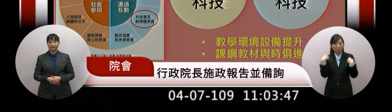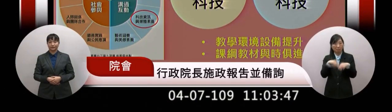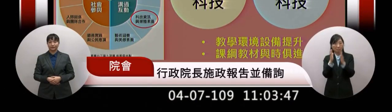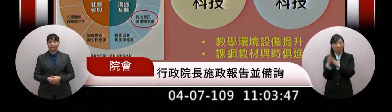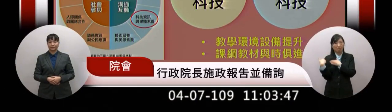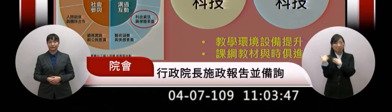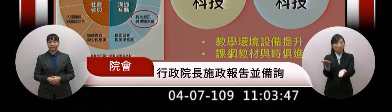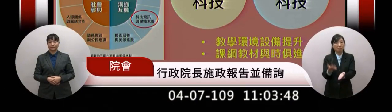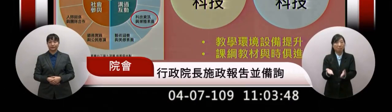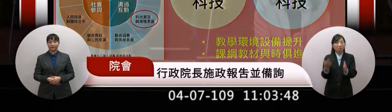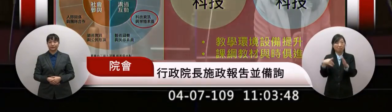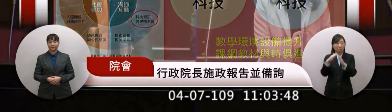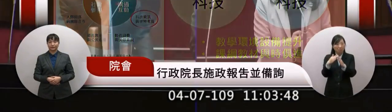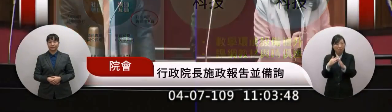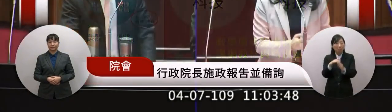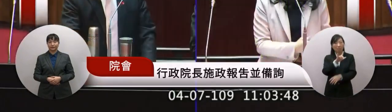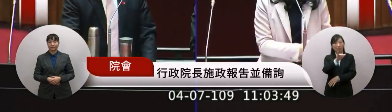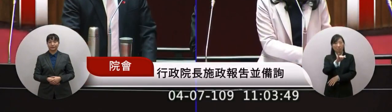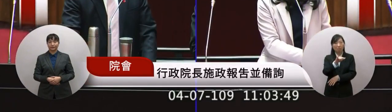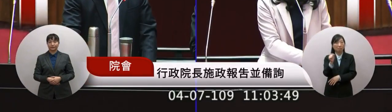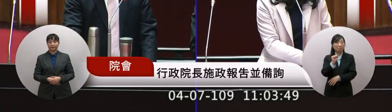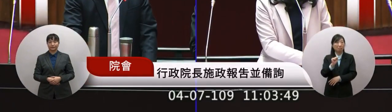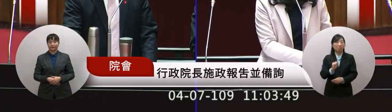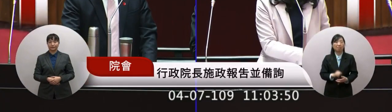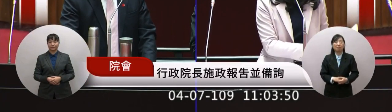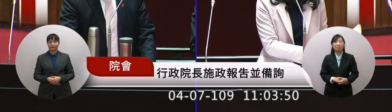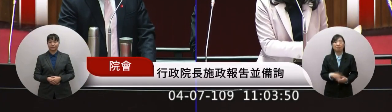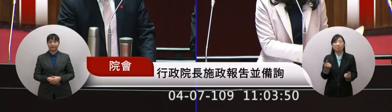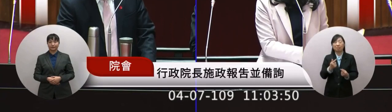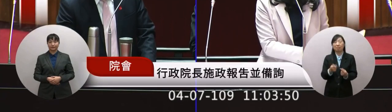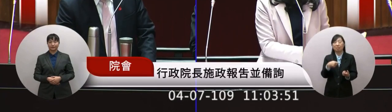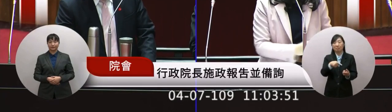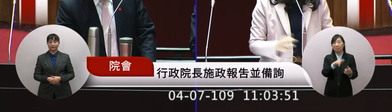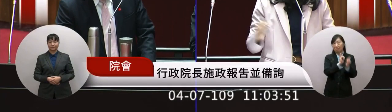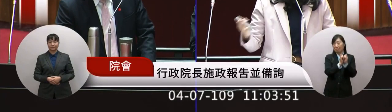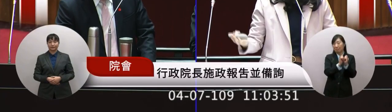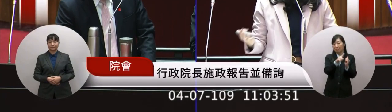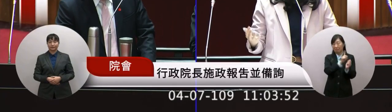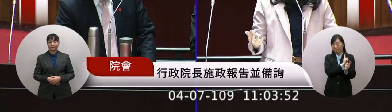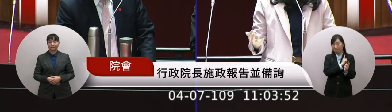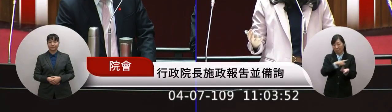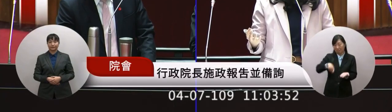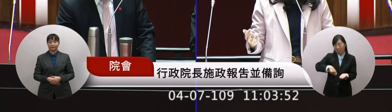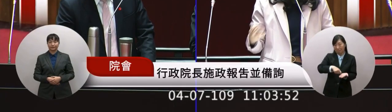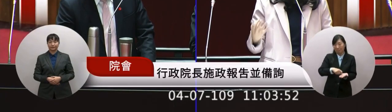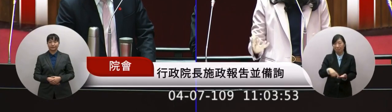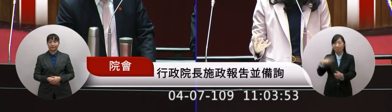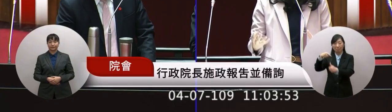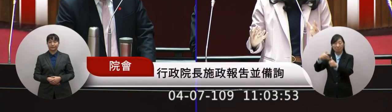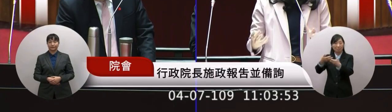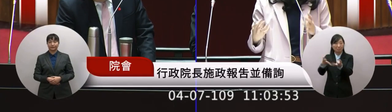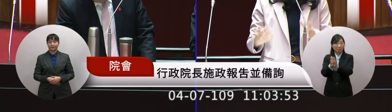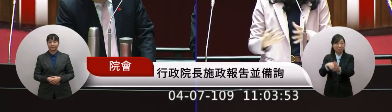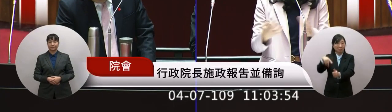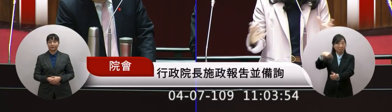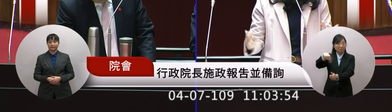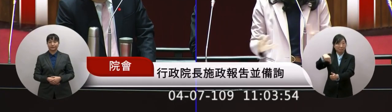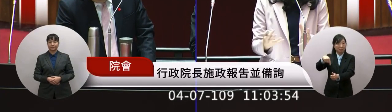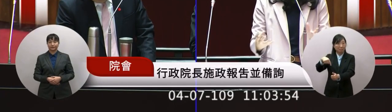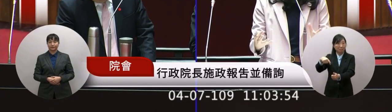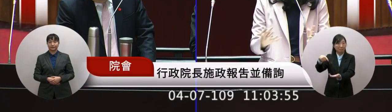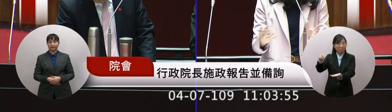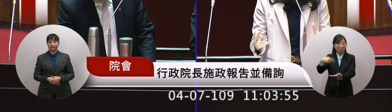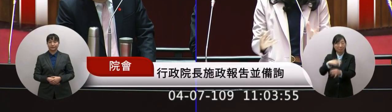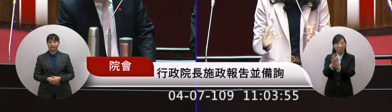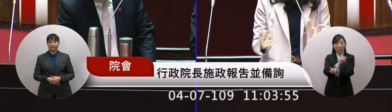到学校跟老师身上，所以像我们这是民间自办的教材或者是教育部的教材其实很好，但是我们要搭配